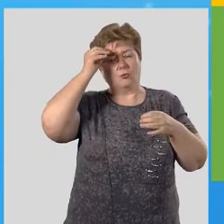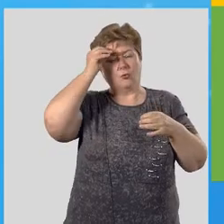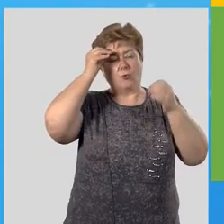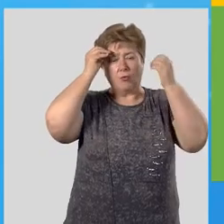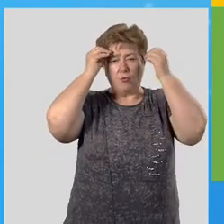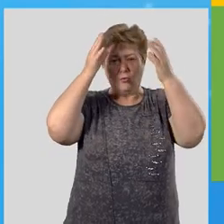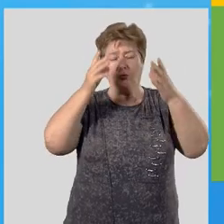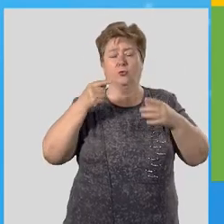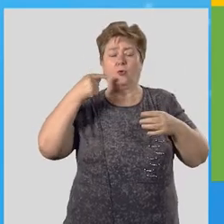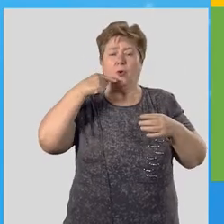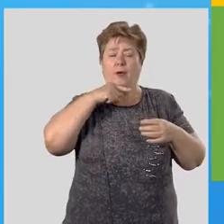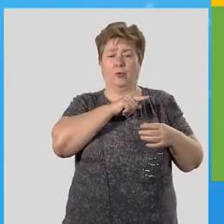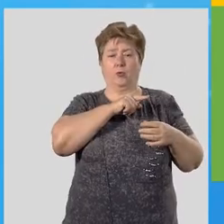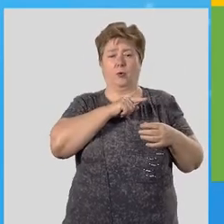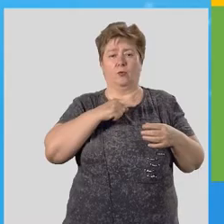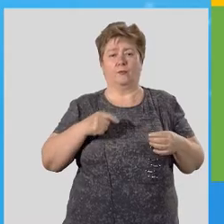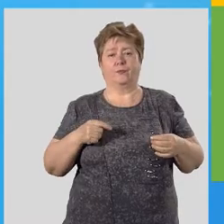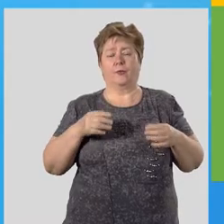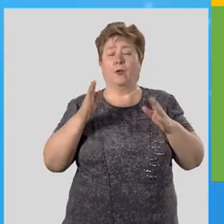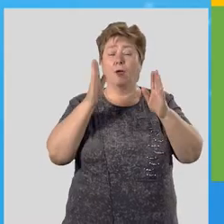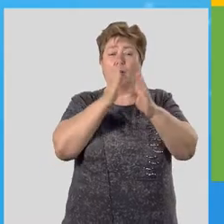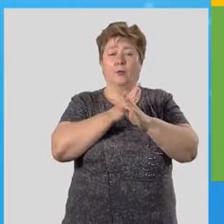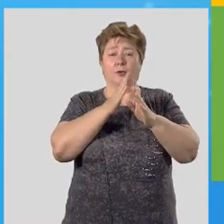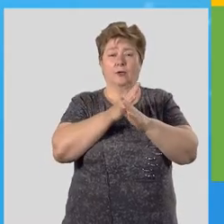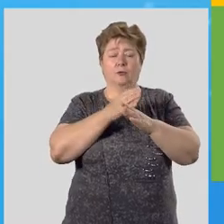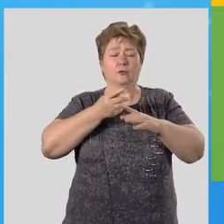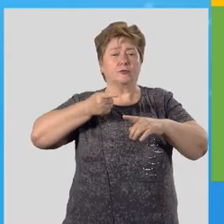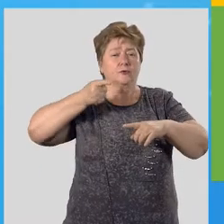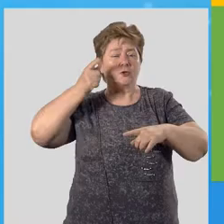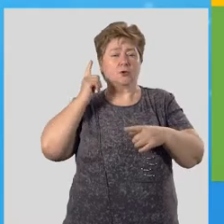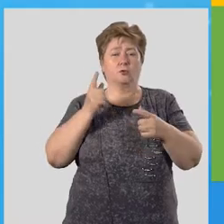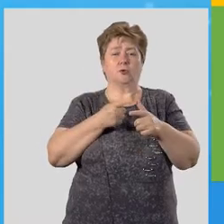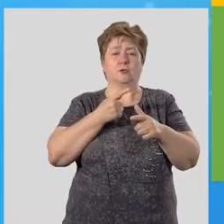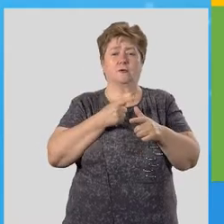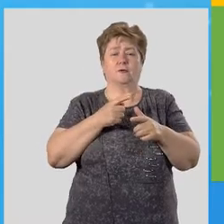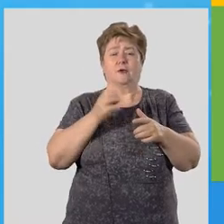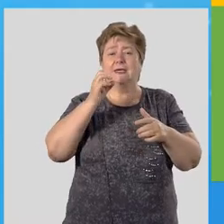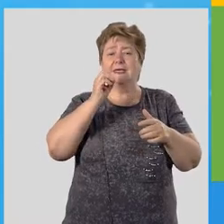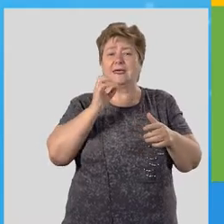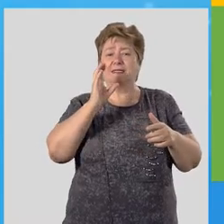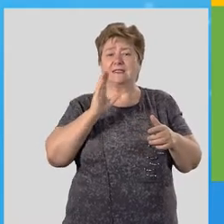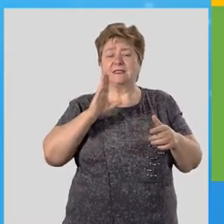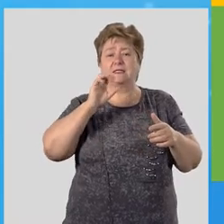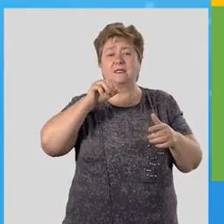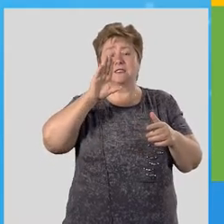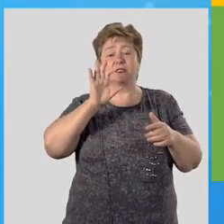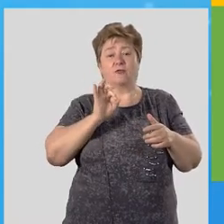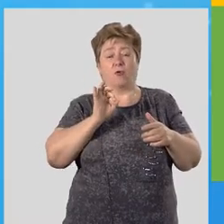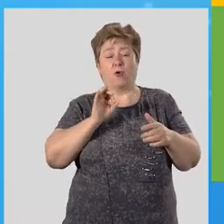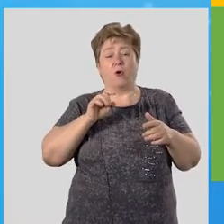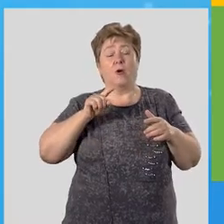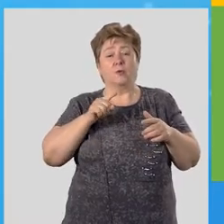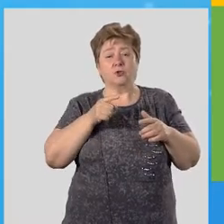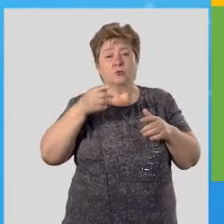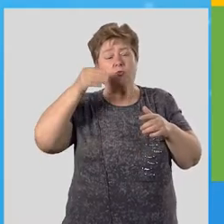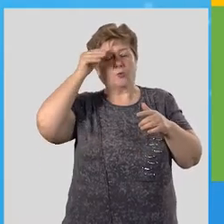культуру, экономику. Природу в старину называли естество, поэтому науки